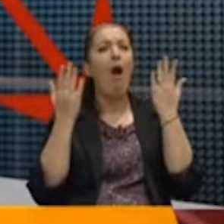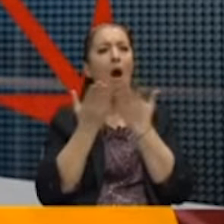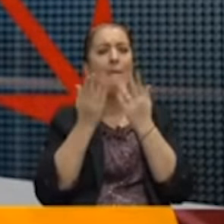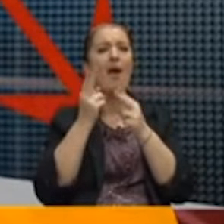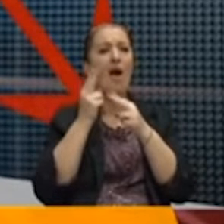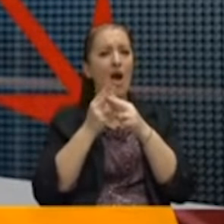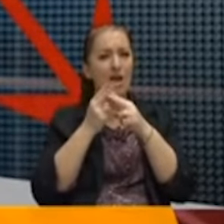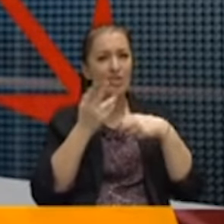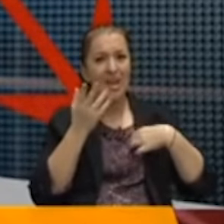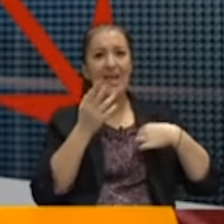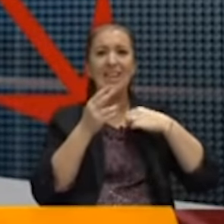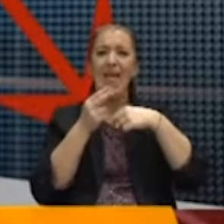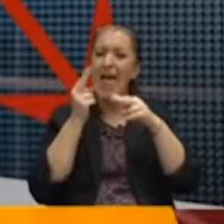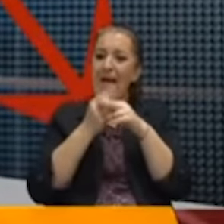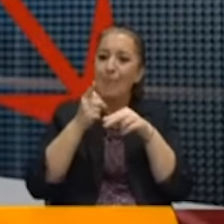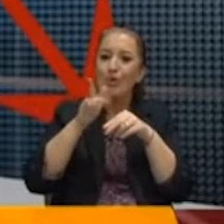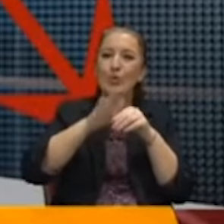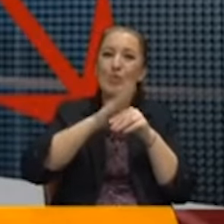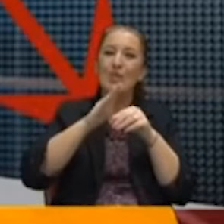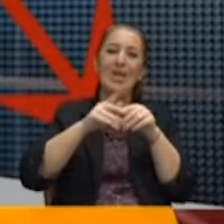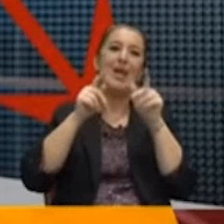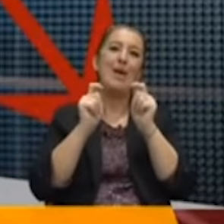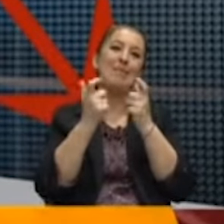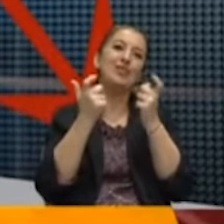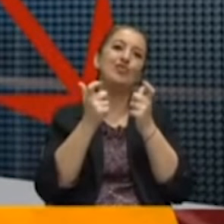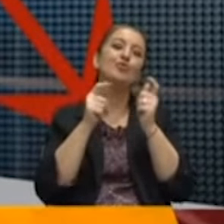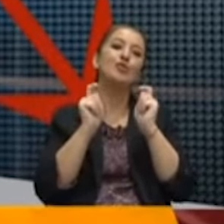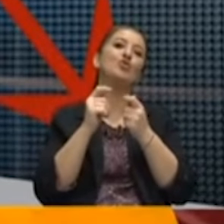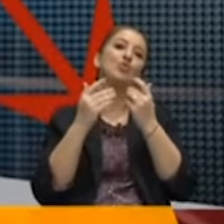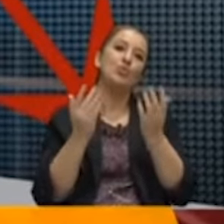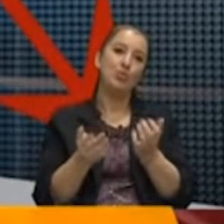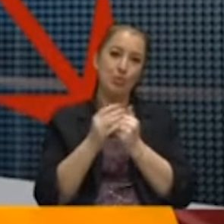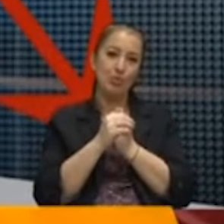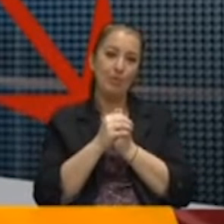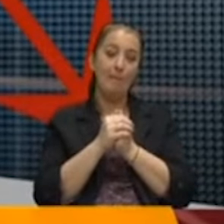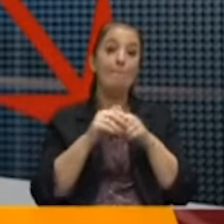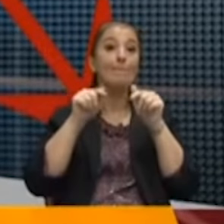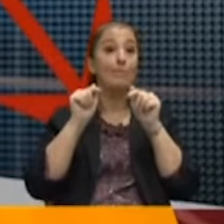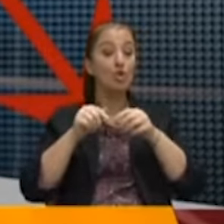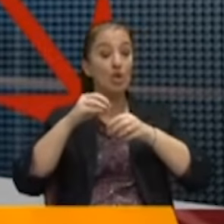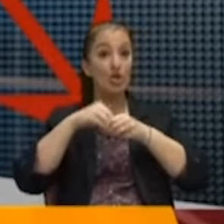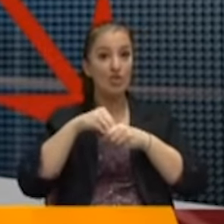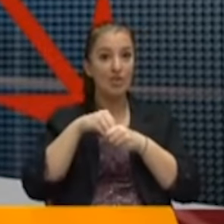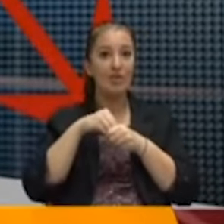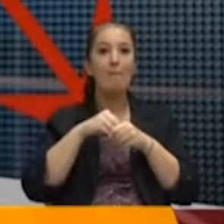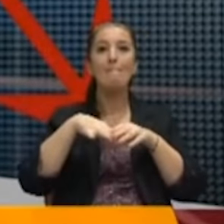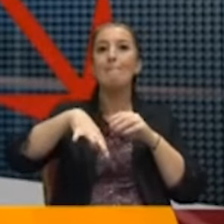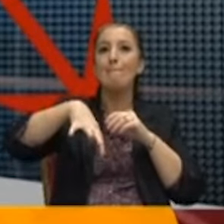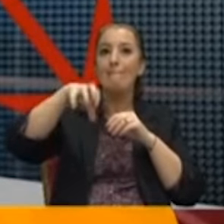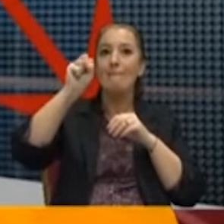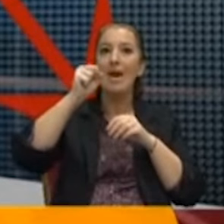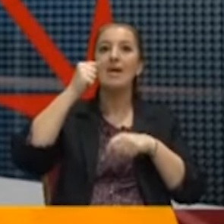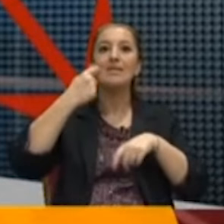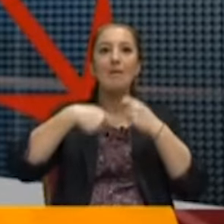acilen telafi edici politikaların geliştirilmesi şarttır. Bunun için Merkez